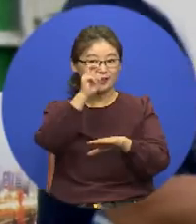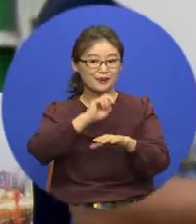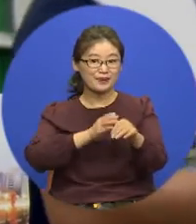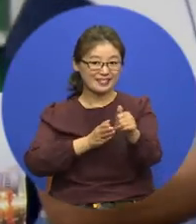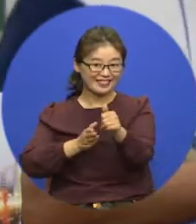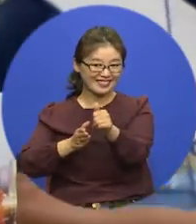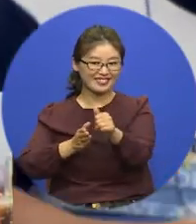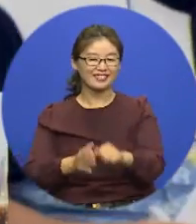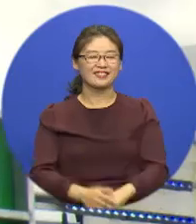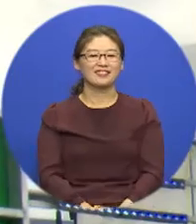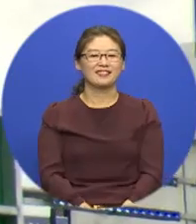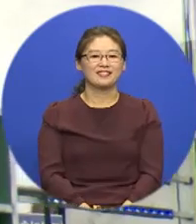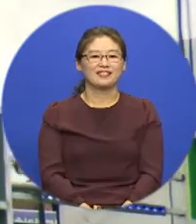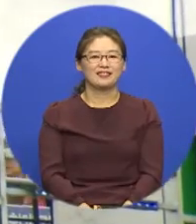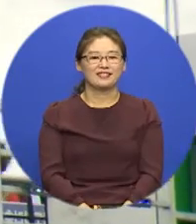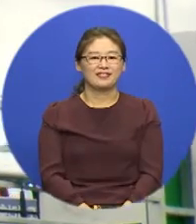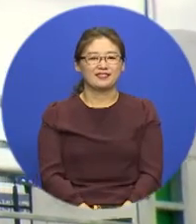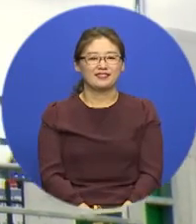보내주세요.